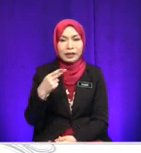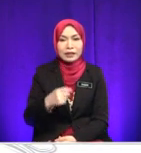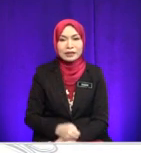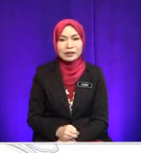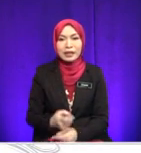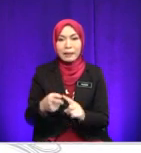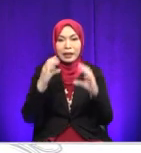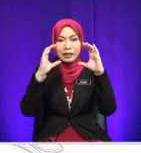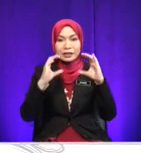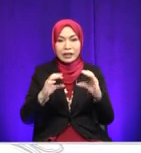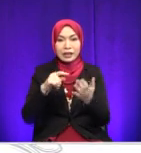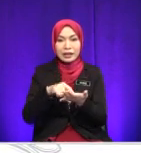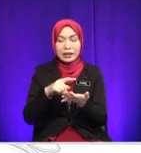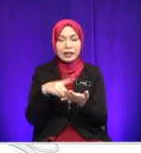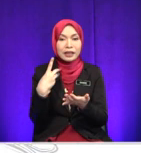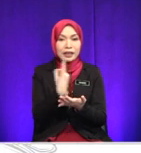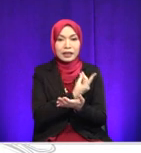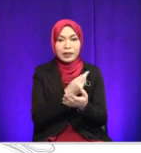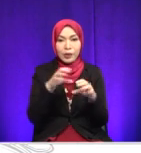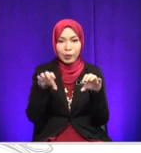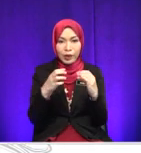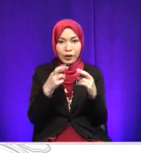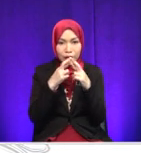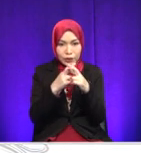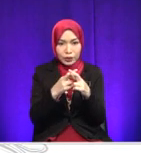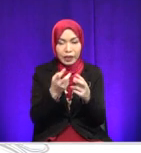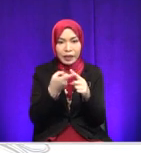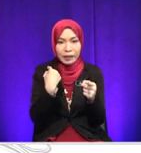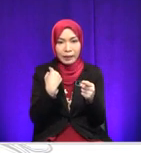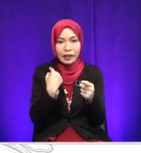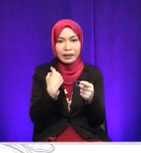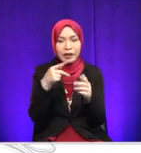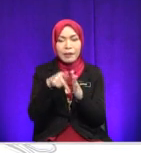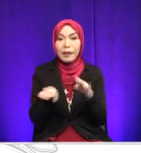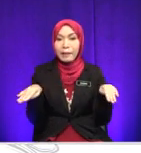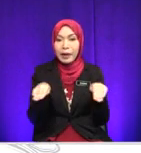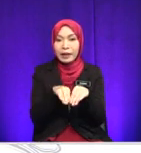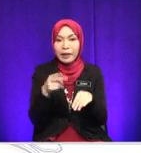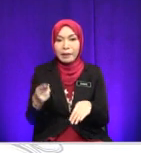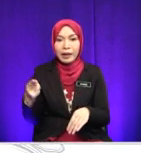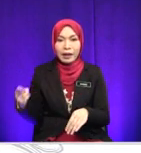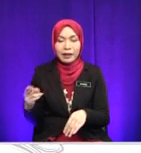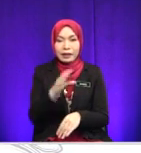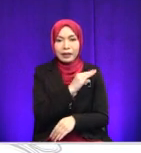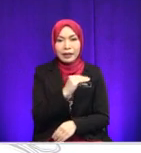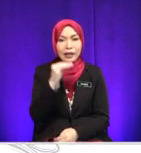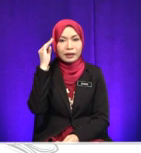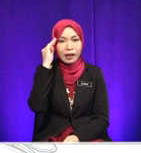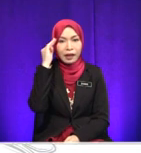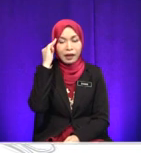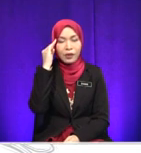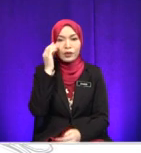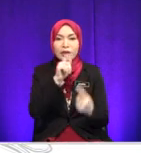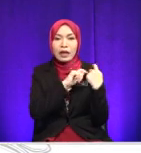membuat inference daripada pelbagai bahan. Kami juga dapat mengetahui tugas dan fungsi Kementerian Luar Negeri yang